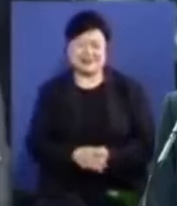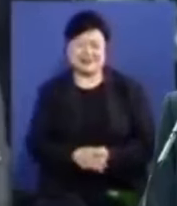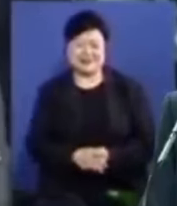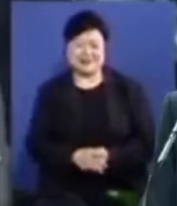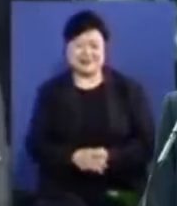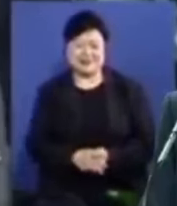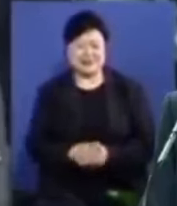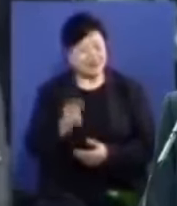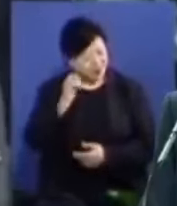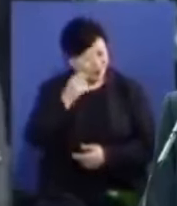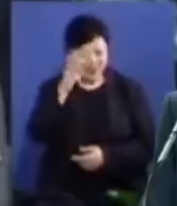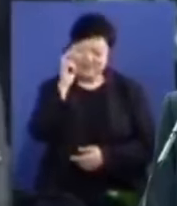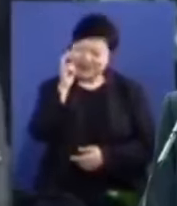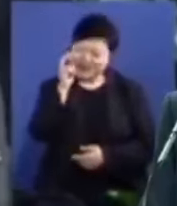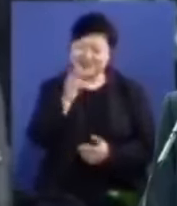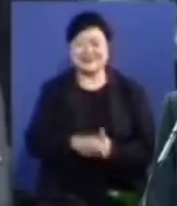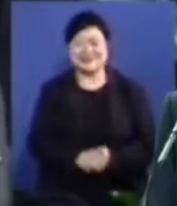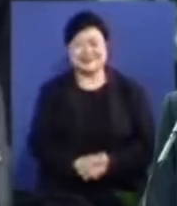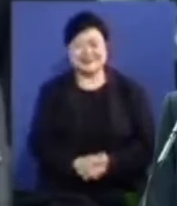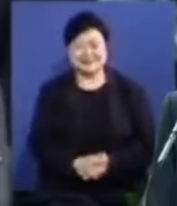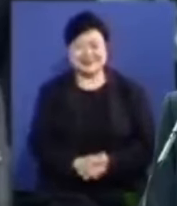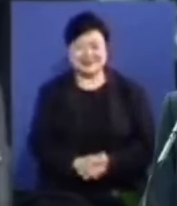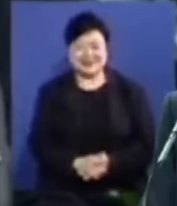뭐가 됐는지 모르겠어요.